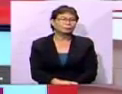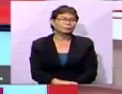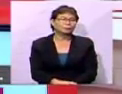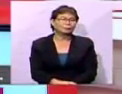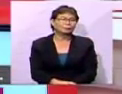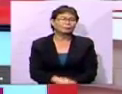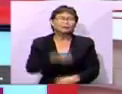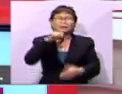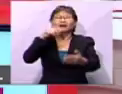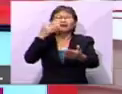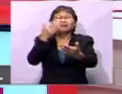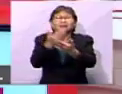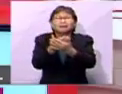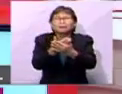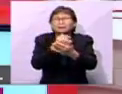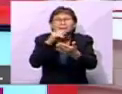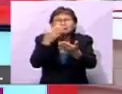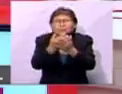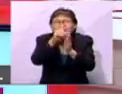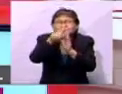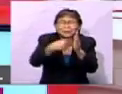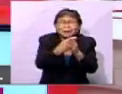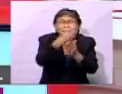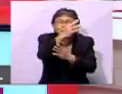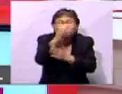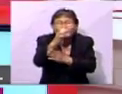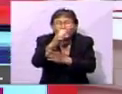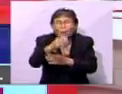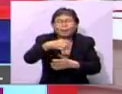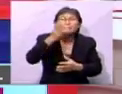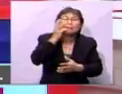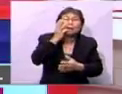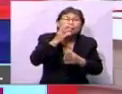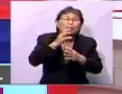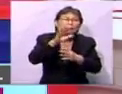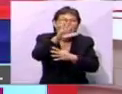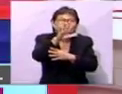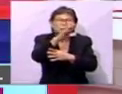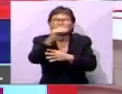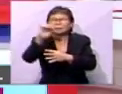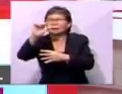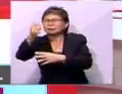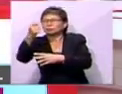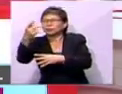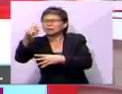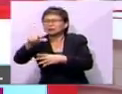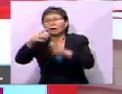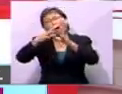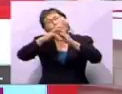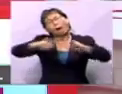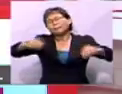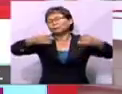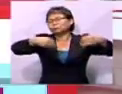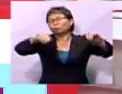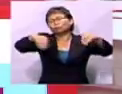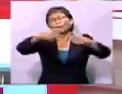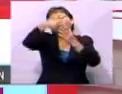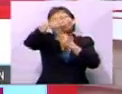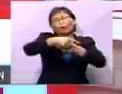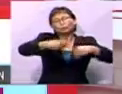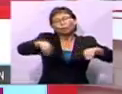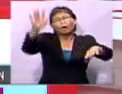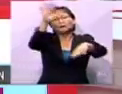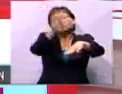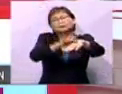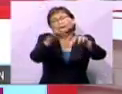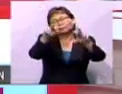Tidak sampai sejam, 600 spek beras seberat 5 dan 10 kilogram habis dijual pada program jualan